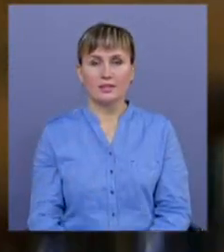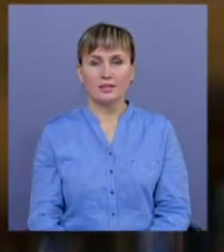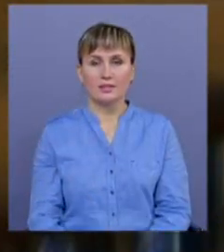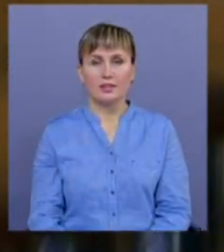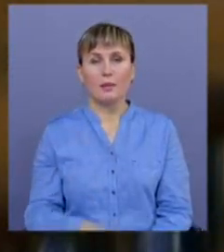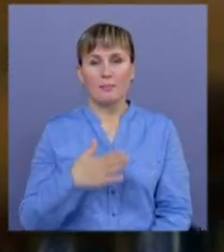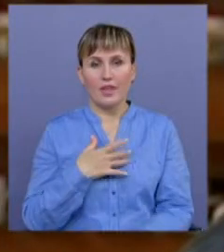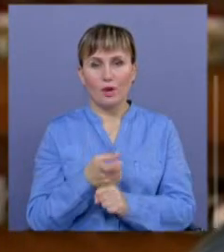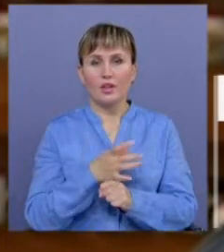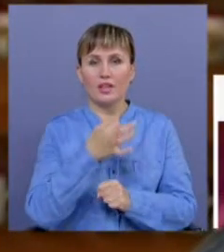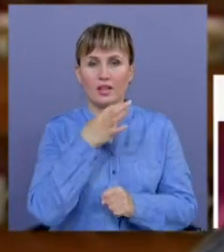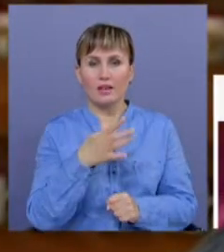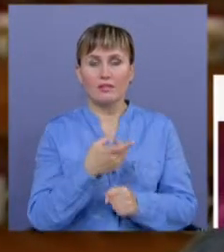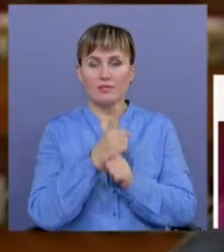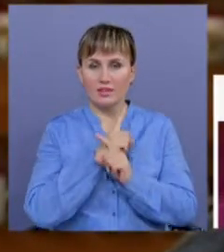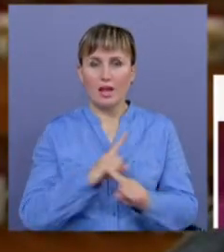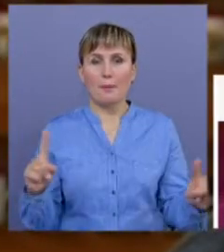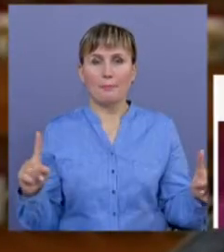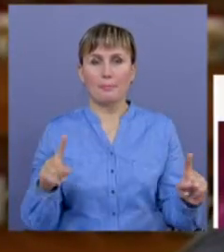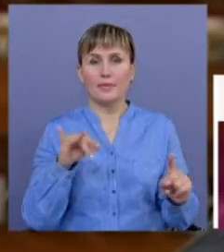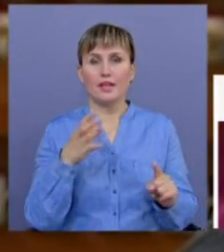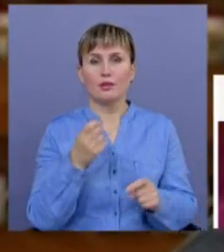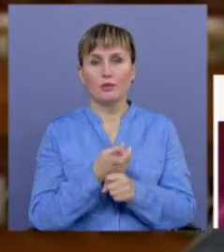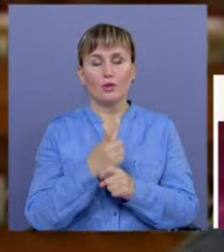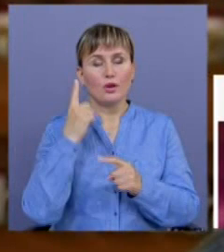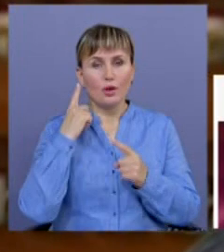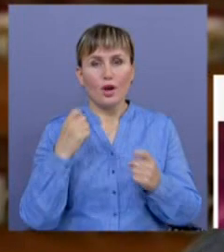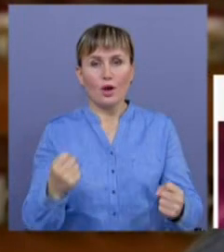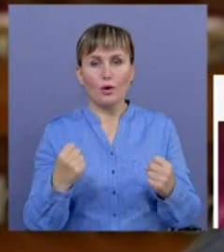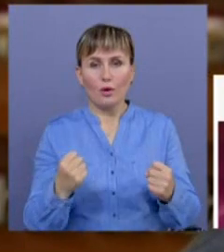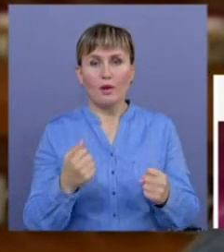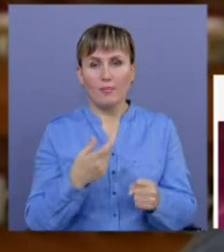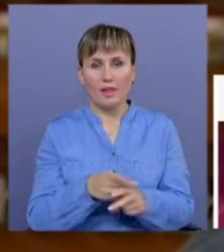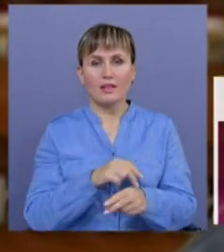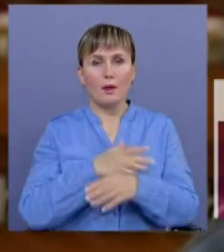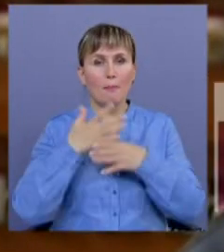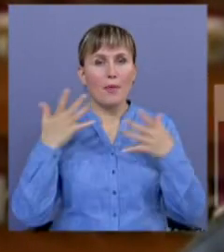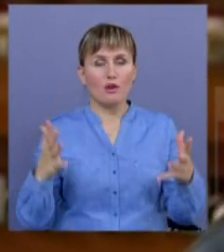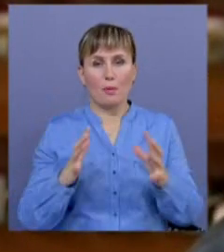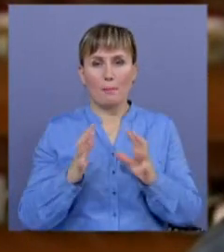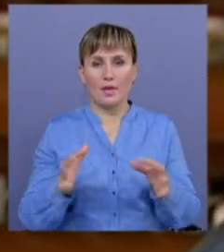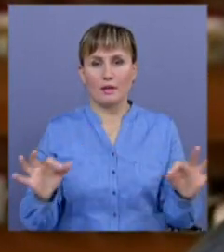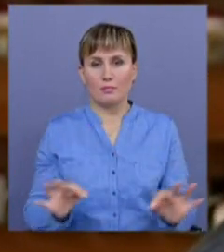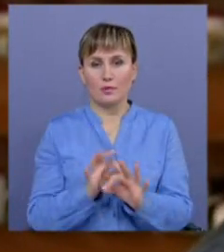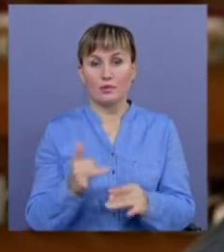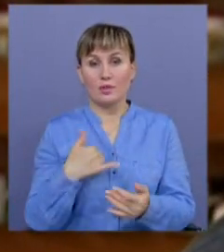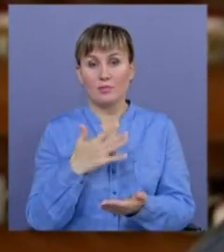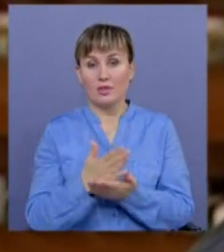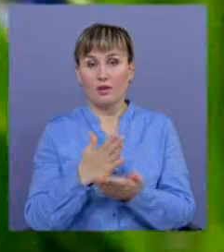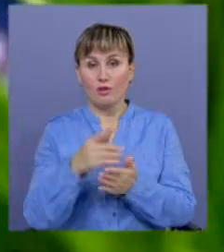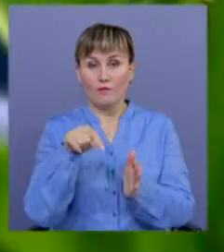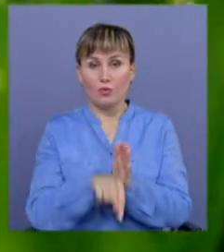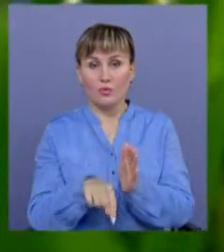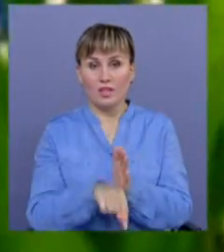Мне очень нравится, что он очень необычный. А еще он очень громкий, и это самый большой инструмент в мире. Мы сейчас находимся внутри